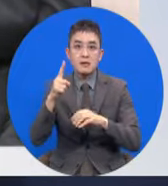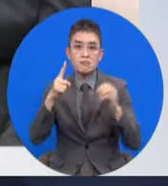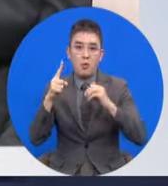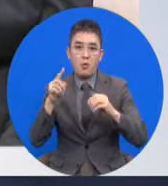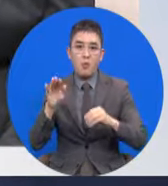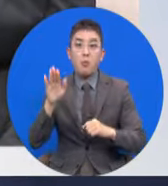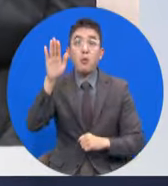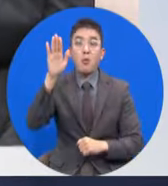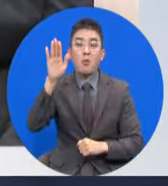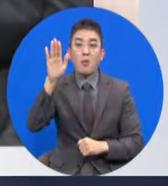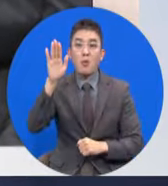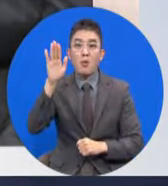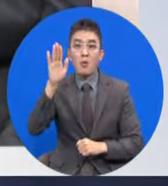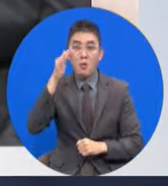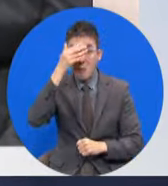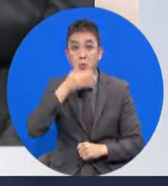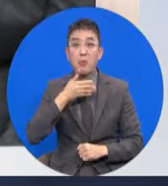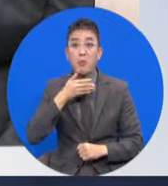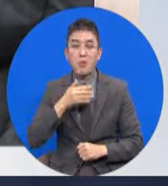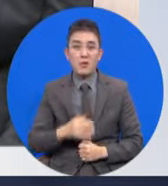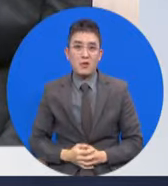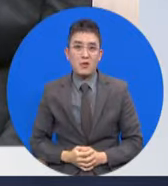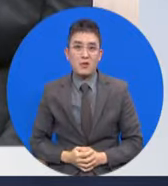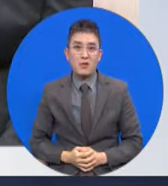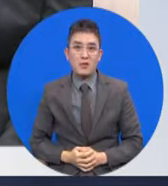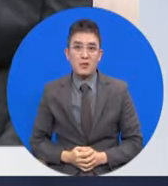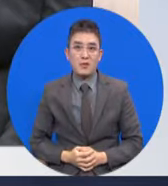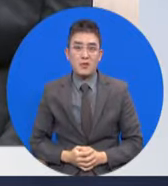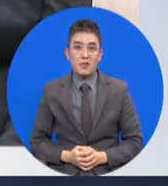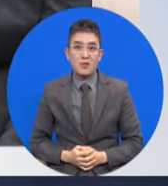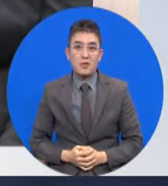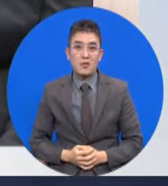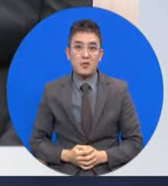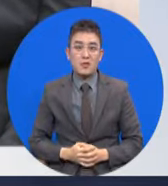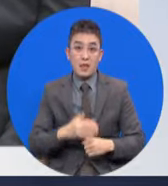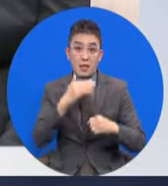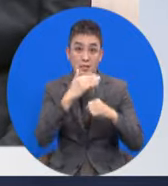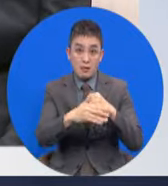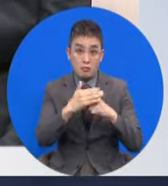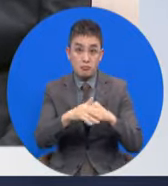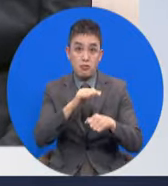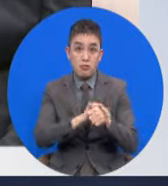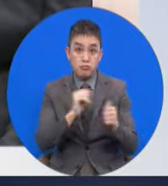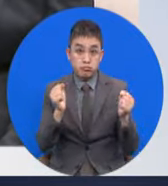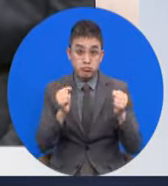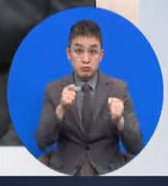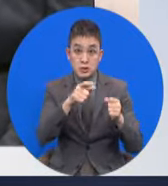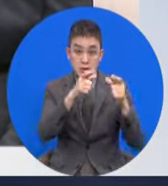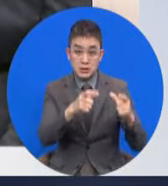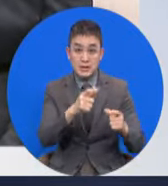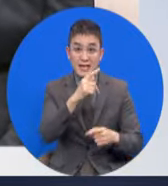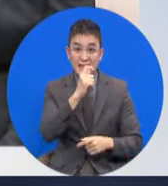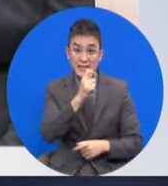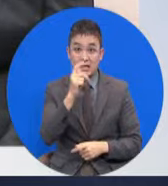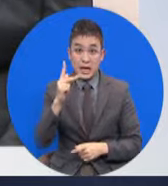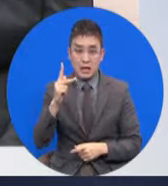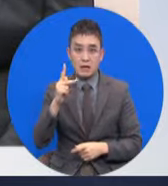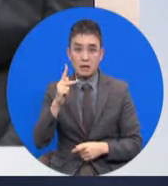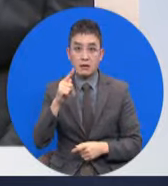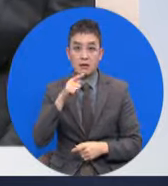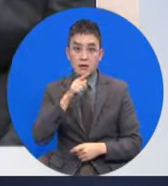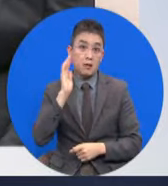올랐습니다. 이제 그럼에도 불구하고 또 TK 지역은 대통령 지지율이 떨어졌습니다. 그게 오늘 이제 본선거